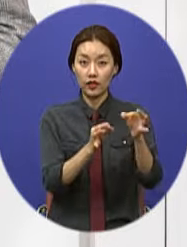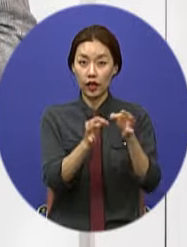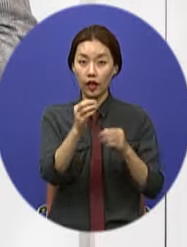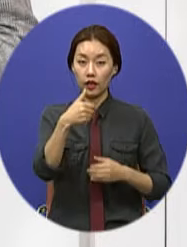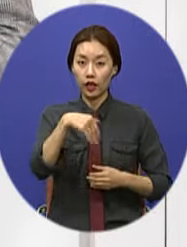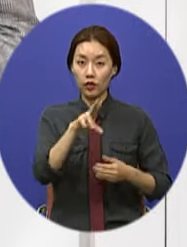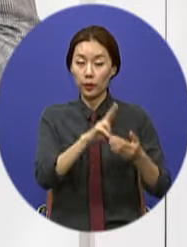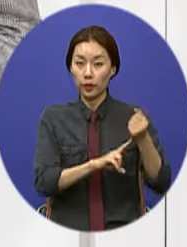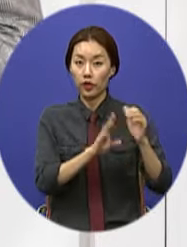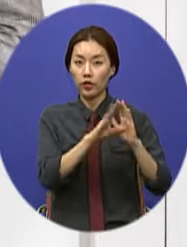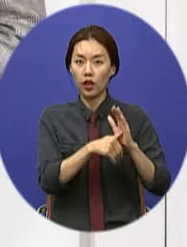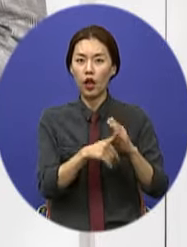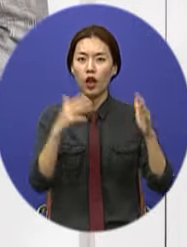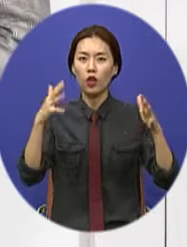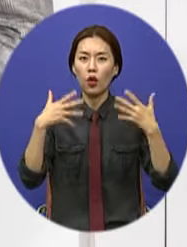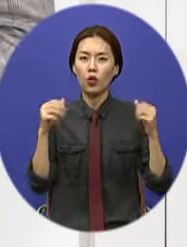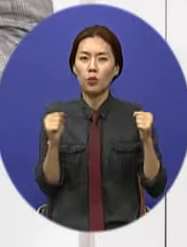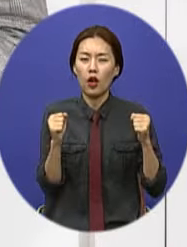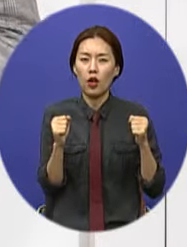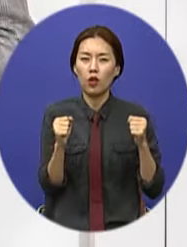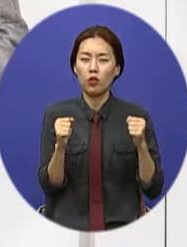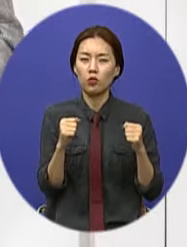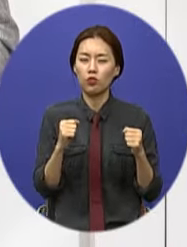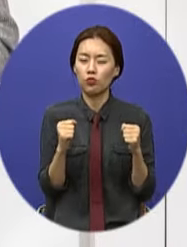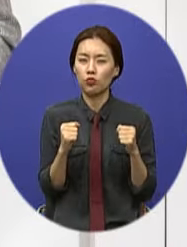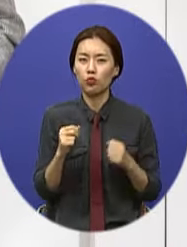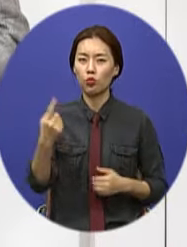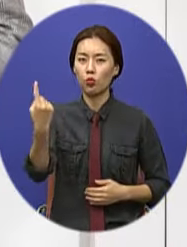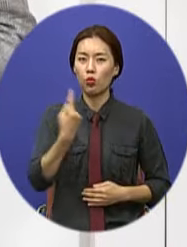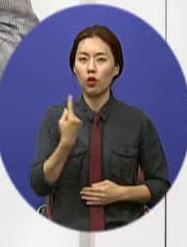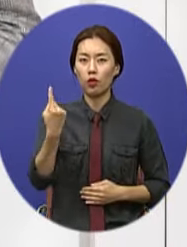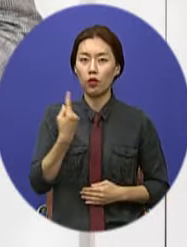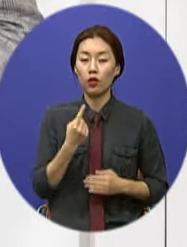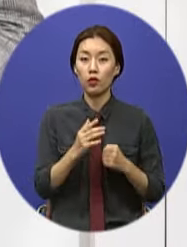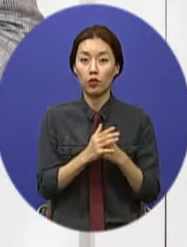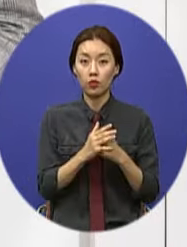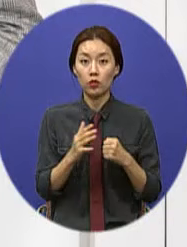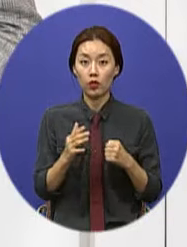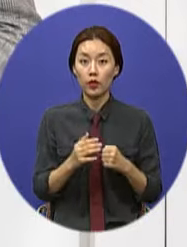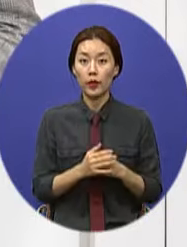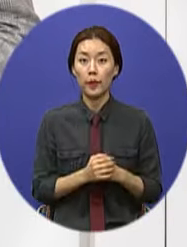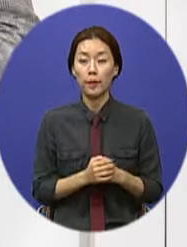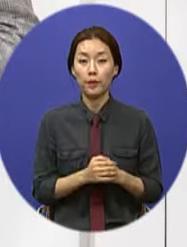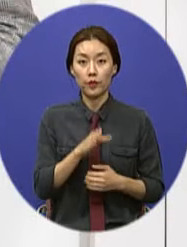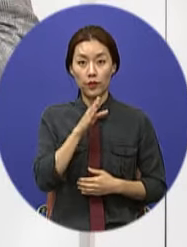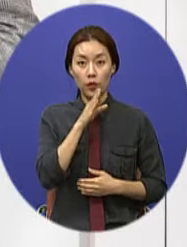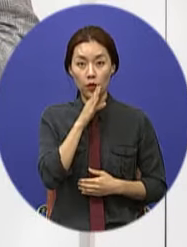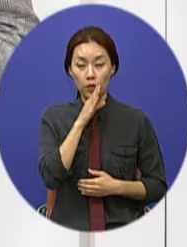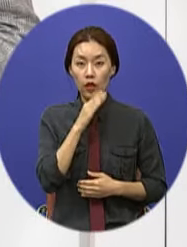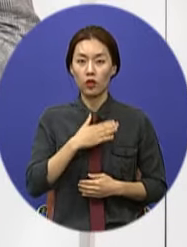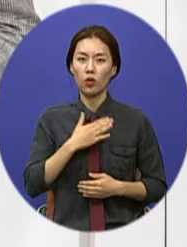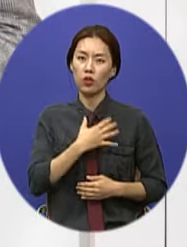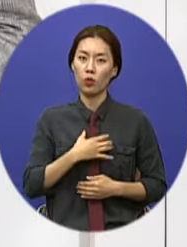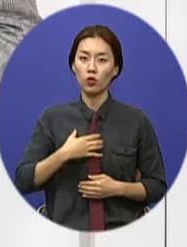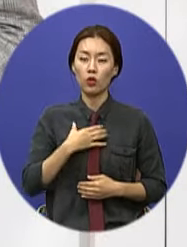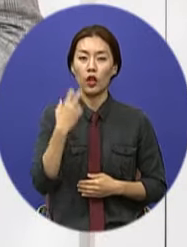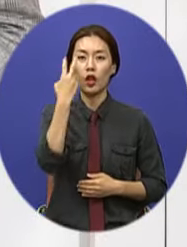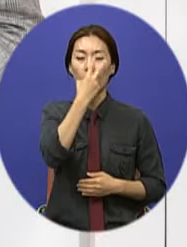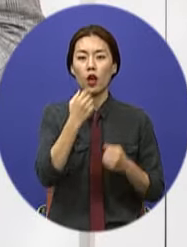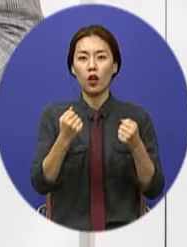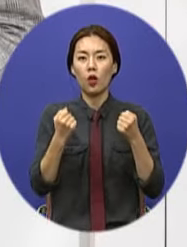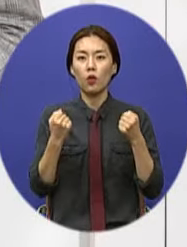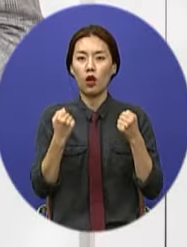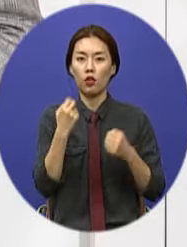때 겨울바람인도 또 찾을 텐데 그렇죠. 네 어머니 정말 저희는 걱정이 건강